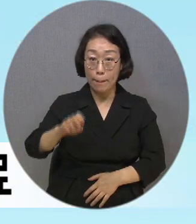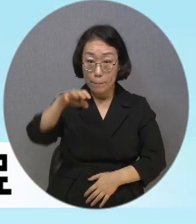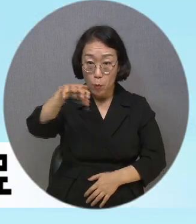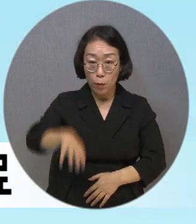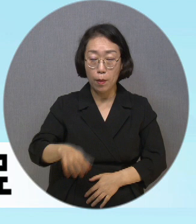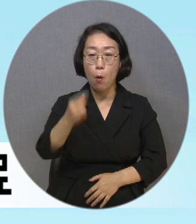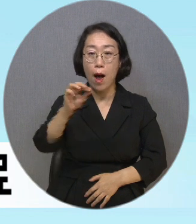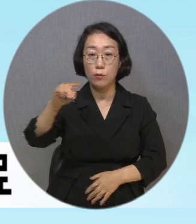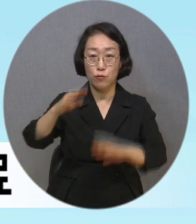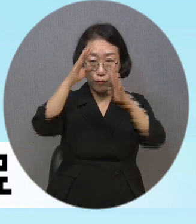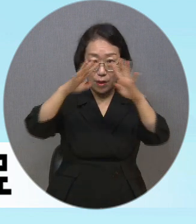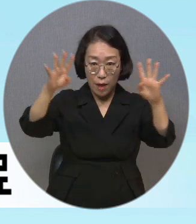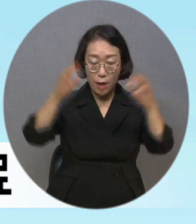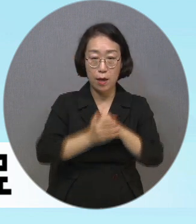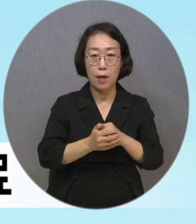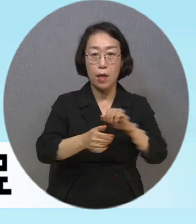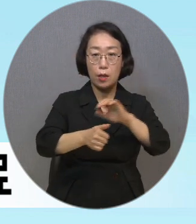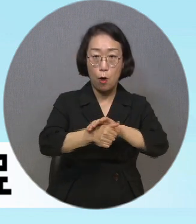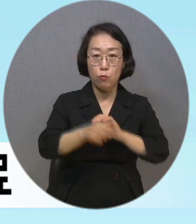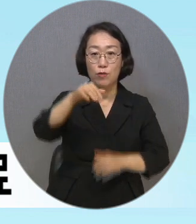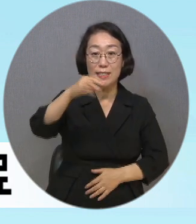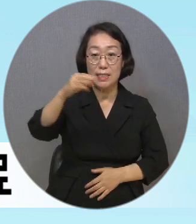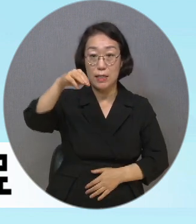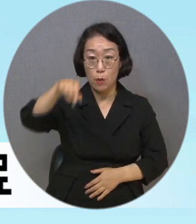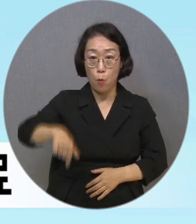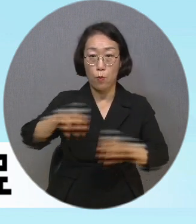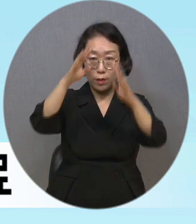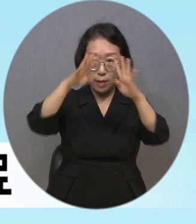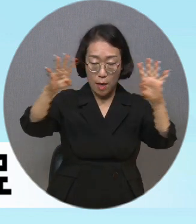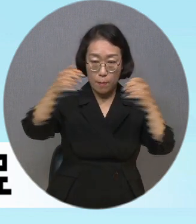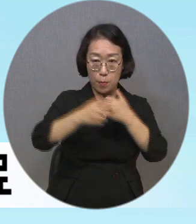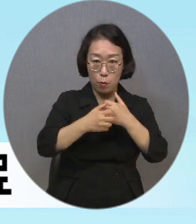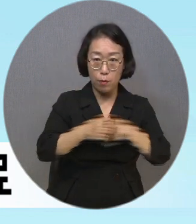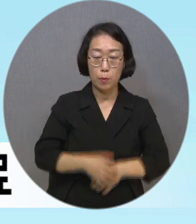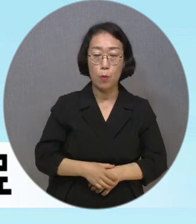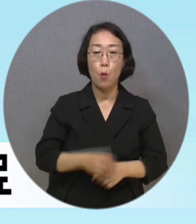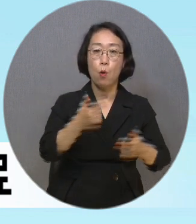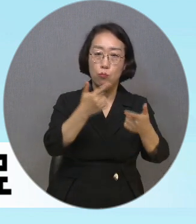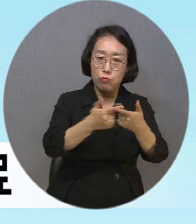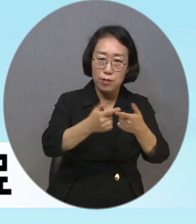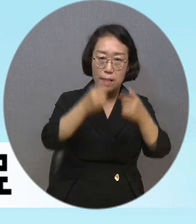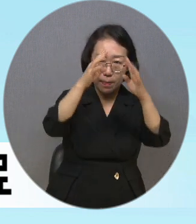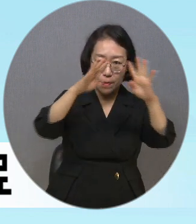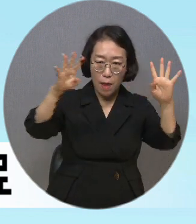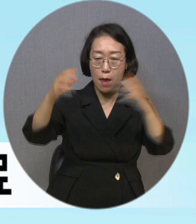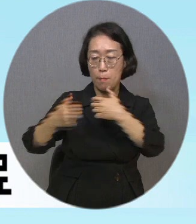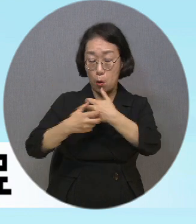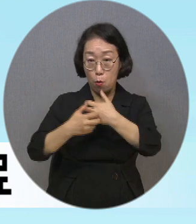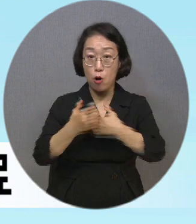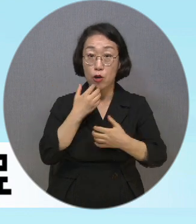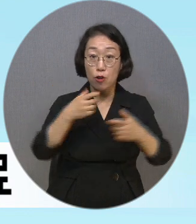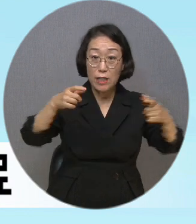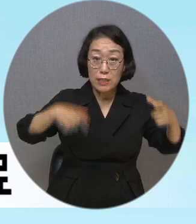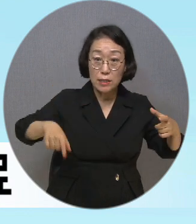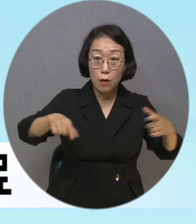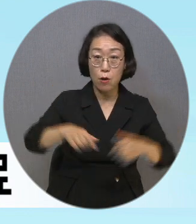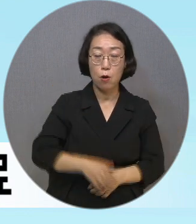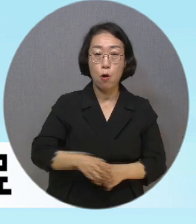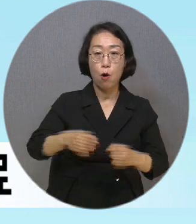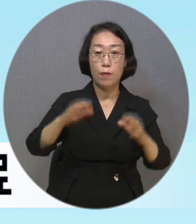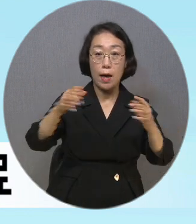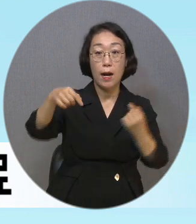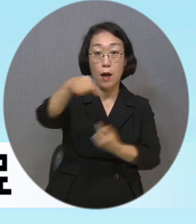화순전남대병원, 경북권역 칠곤경북대병원, 경남권역 양산부산대병원, 그리고 경기권역엔